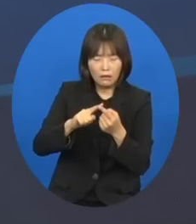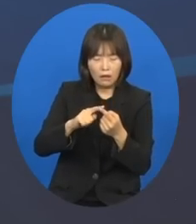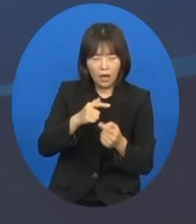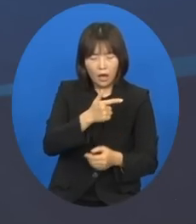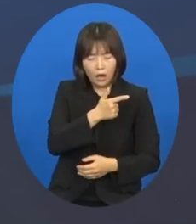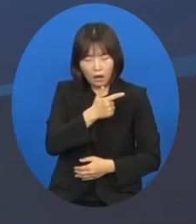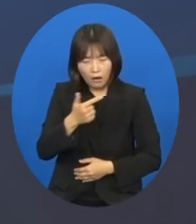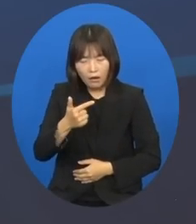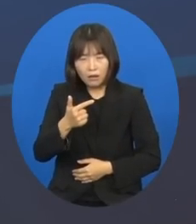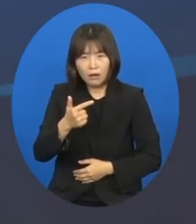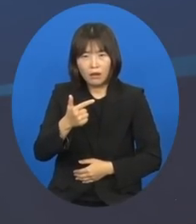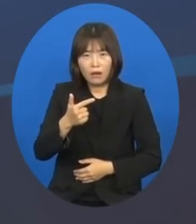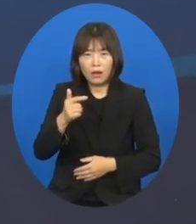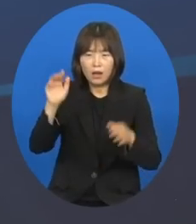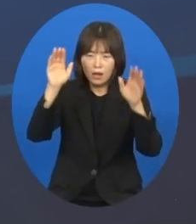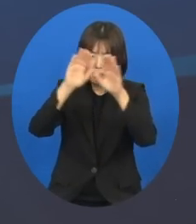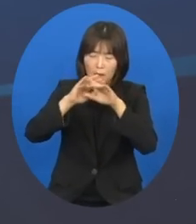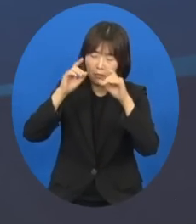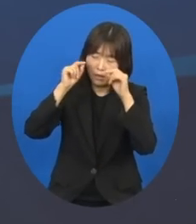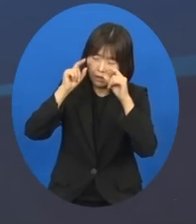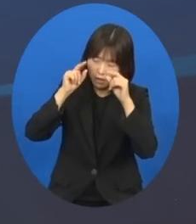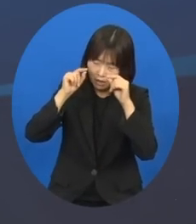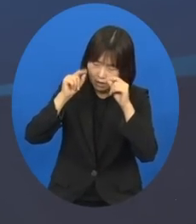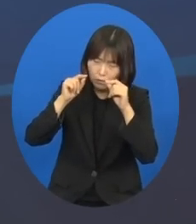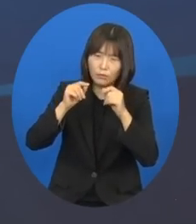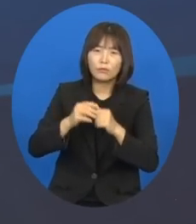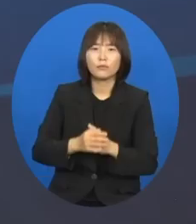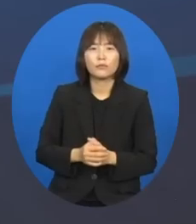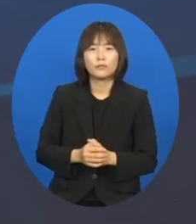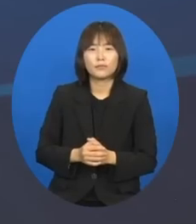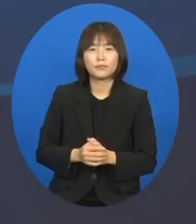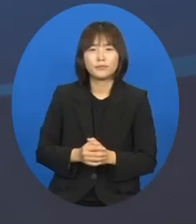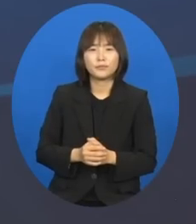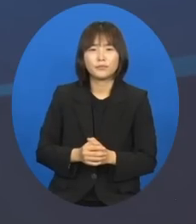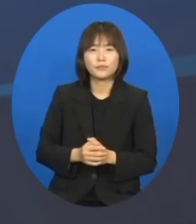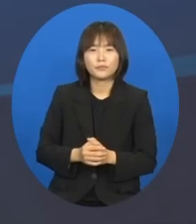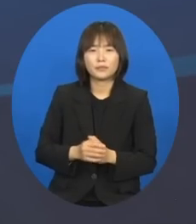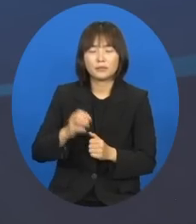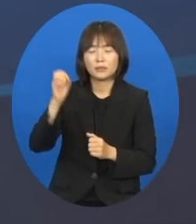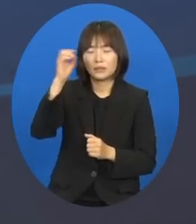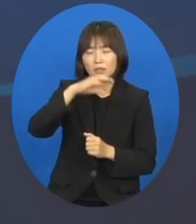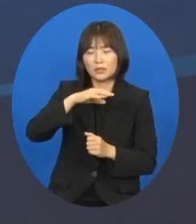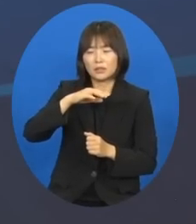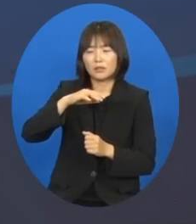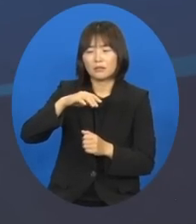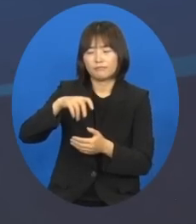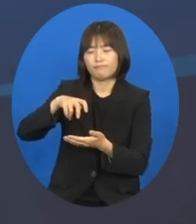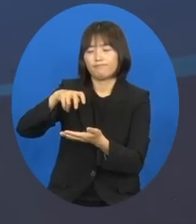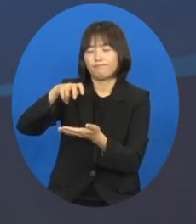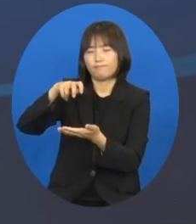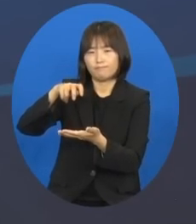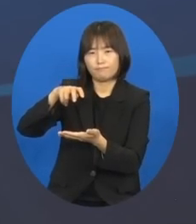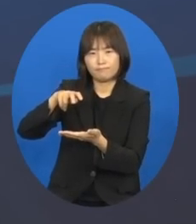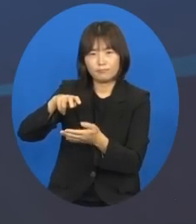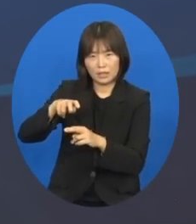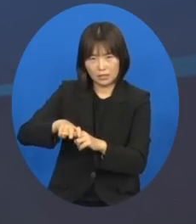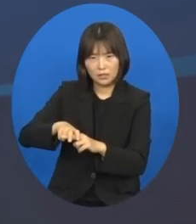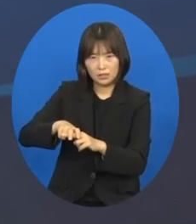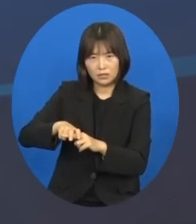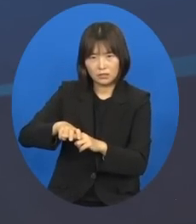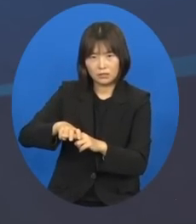못하고 불꺼진 방에 우두커니 앉아서 천장을